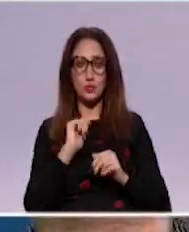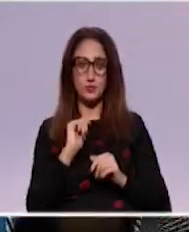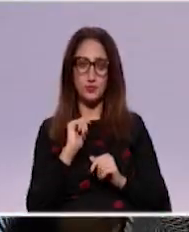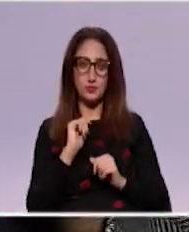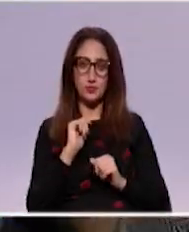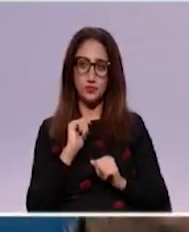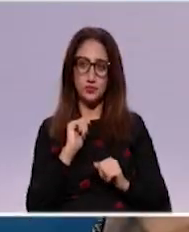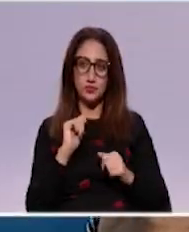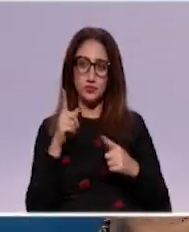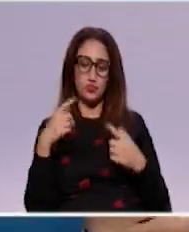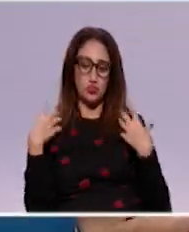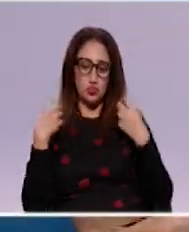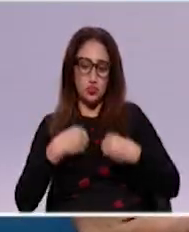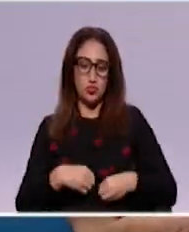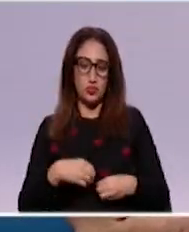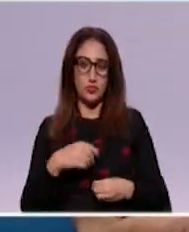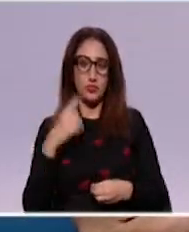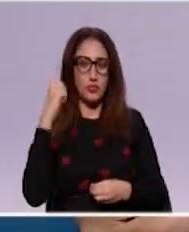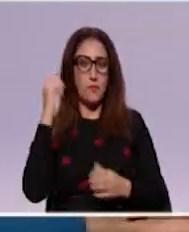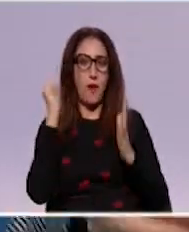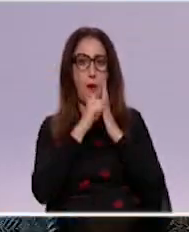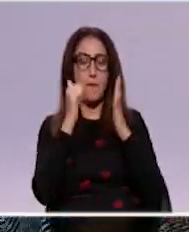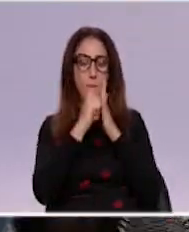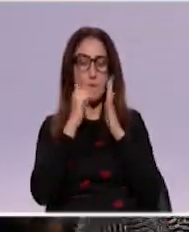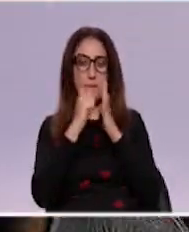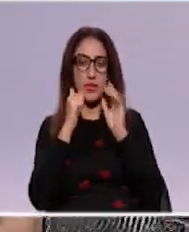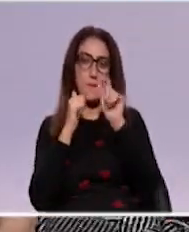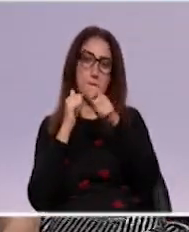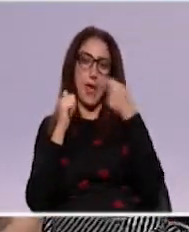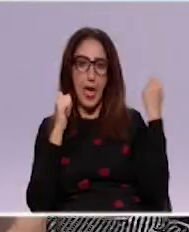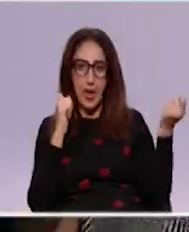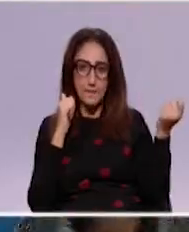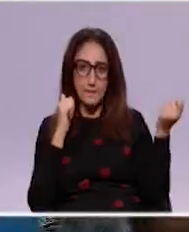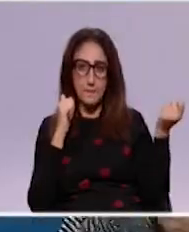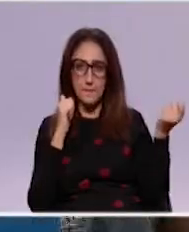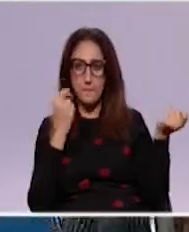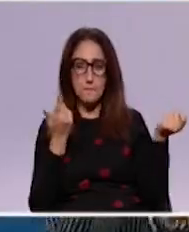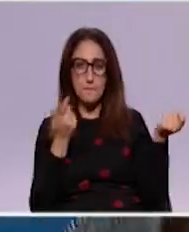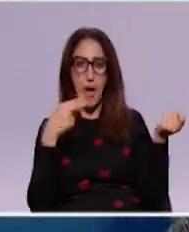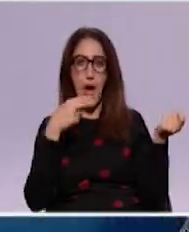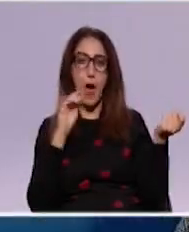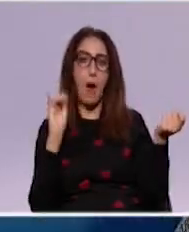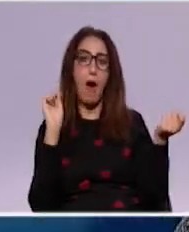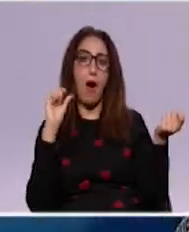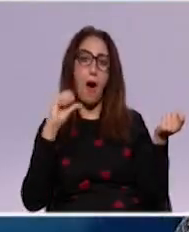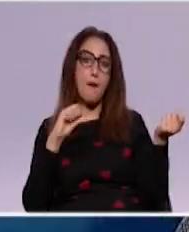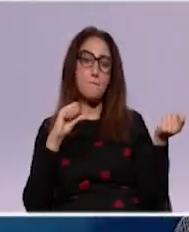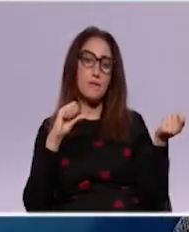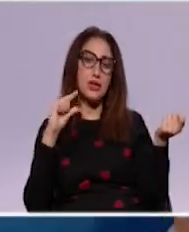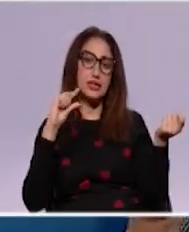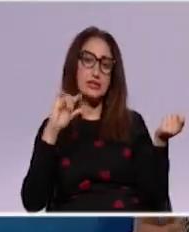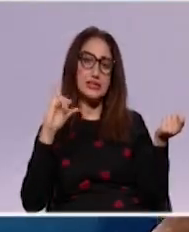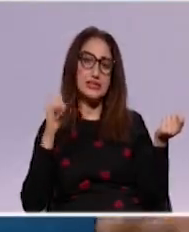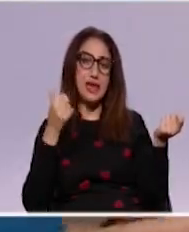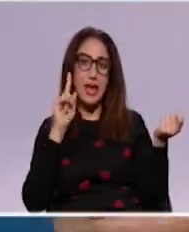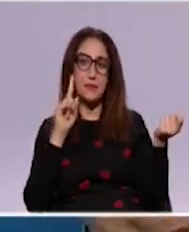انا يا دوبك لبست البيجامه سمعت خبط، فتحت الباب لقيت عمرو.